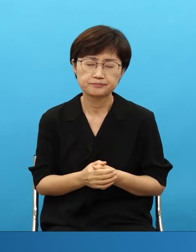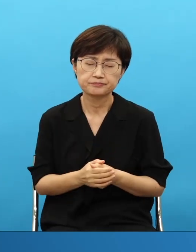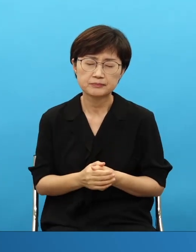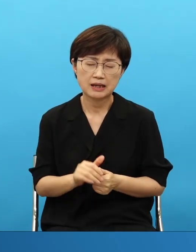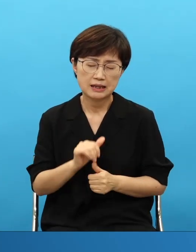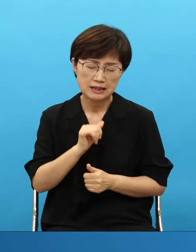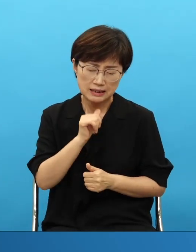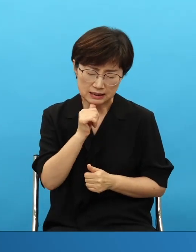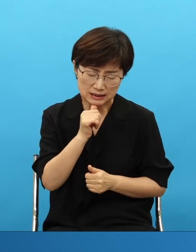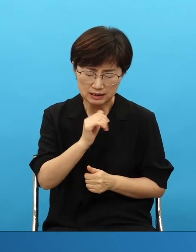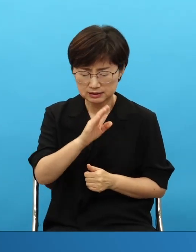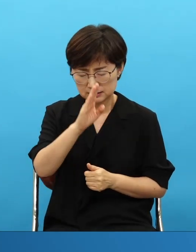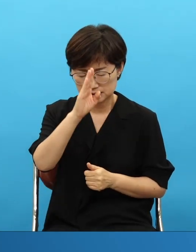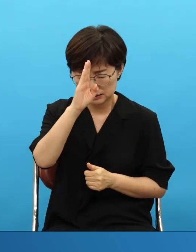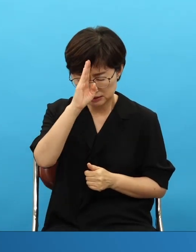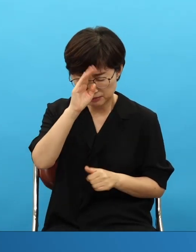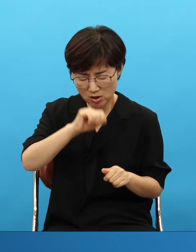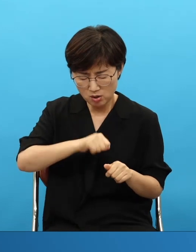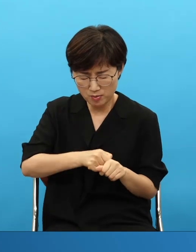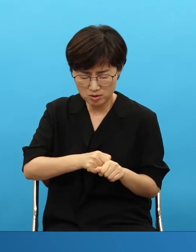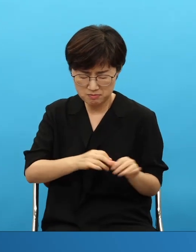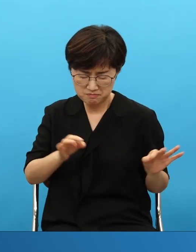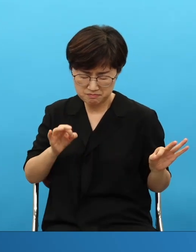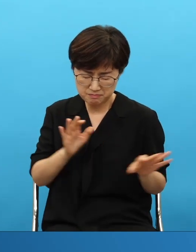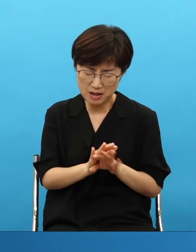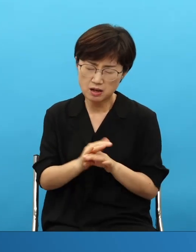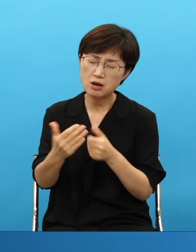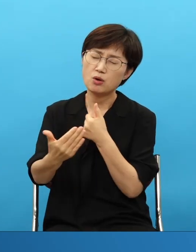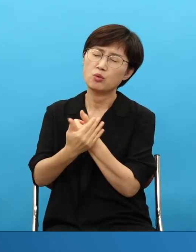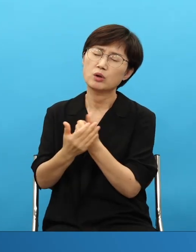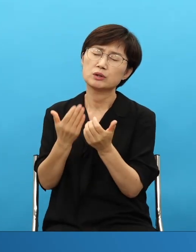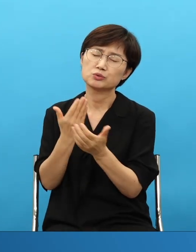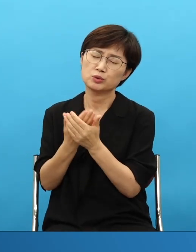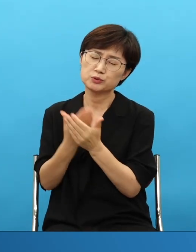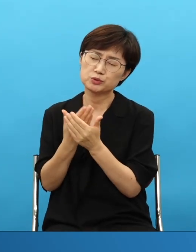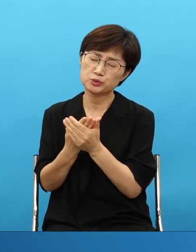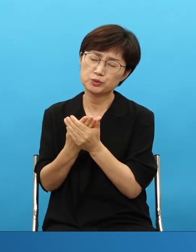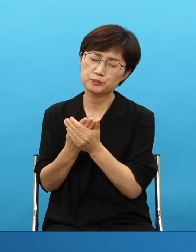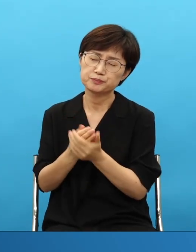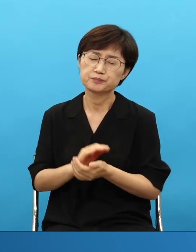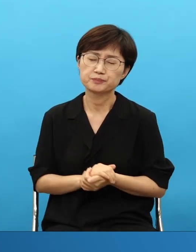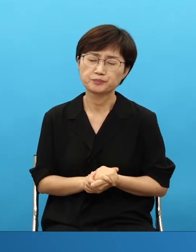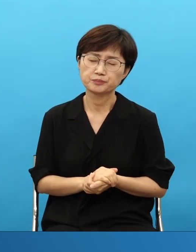가난과 질병 재앙이 결박되게 해 주옵소서.